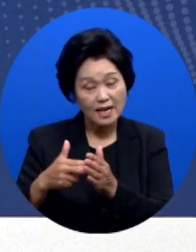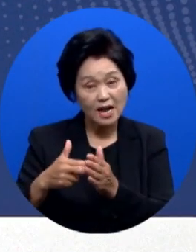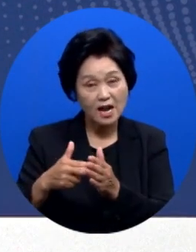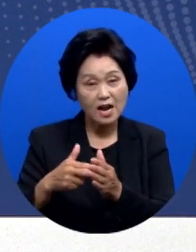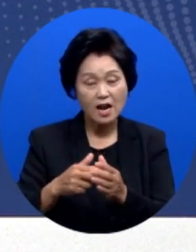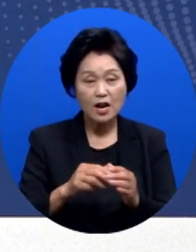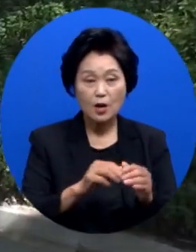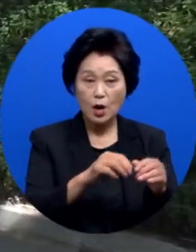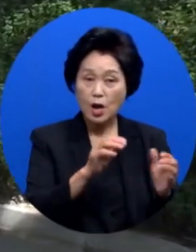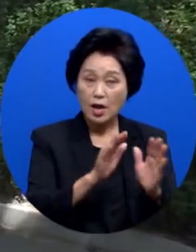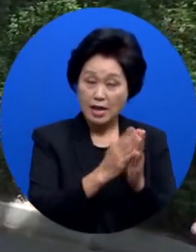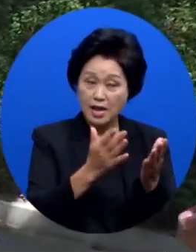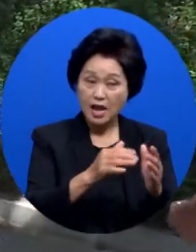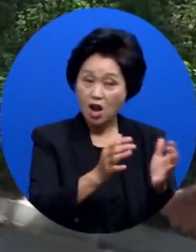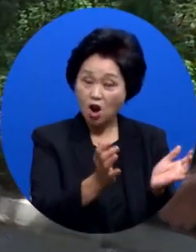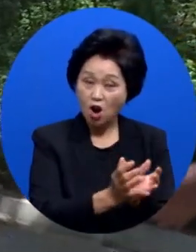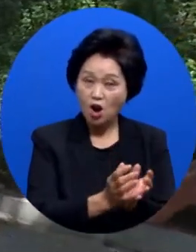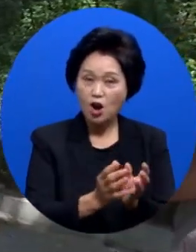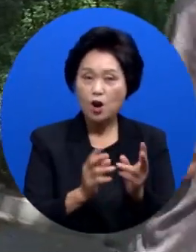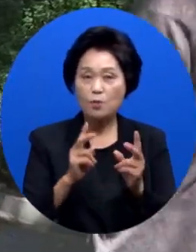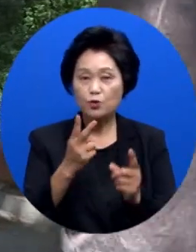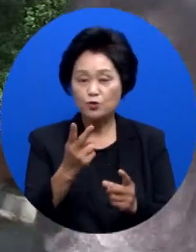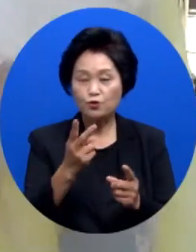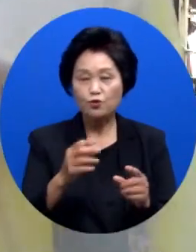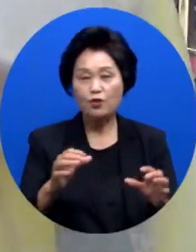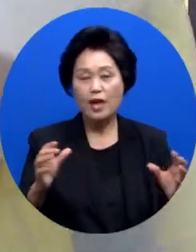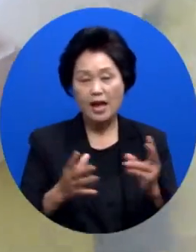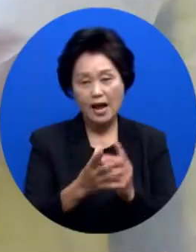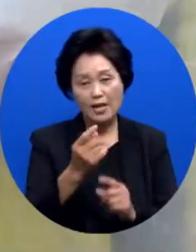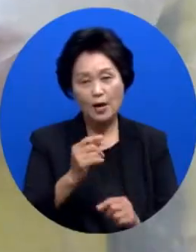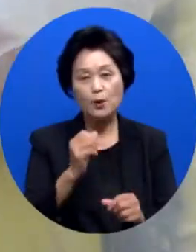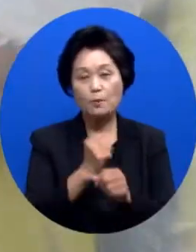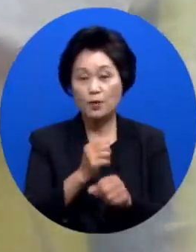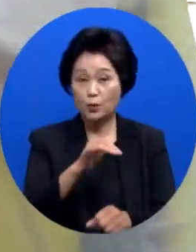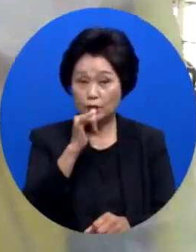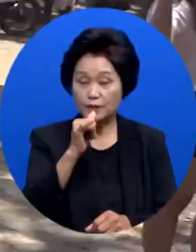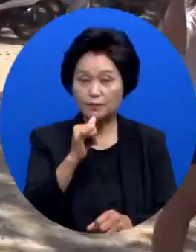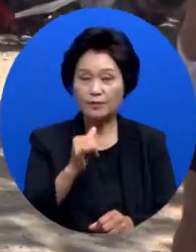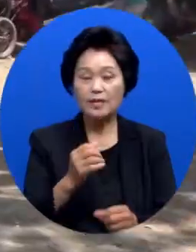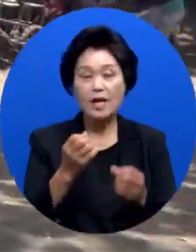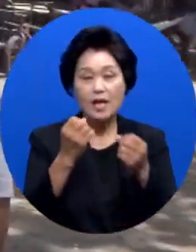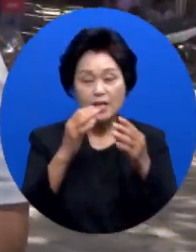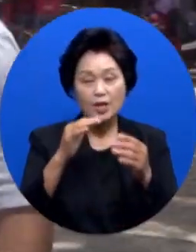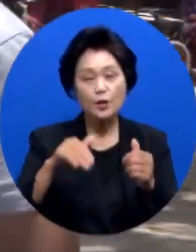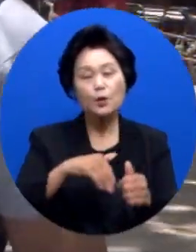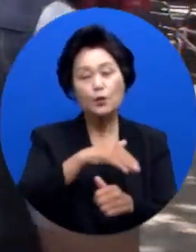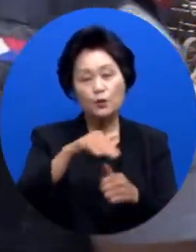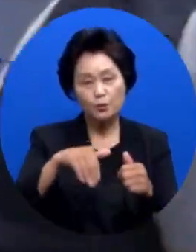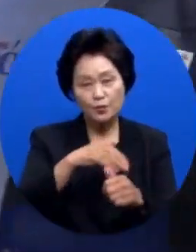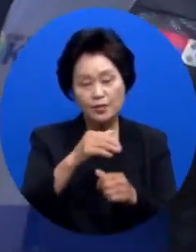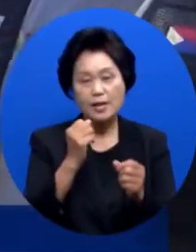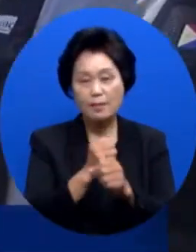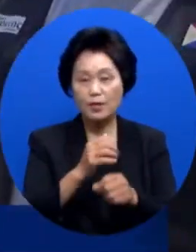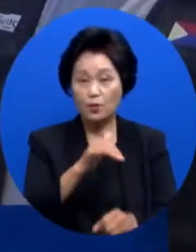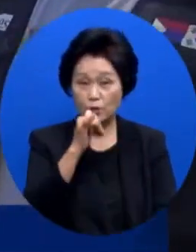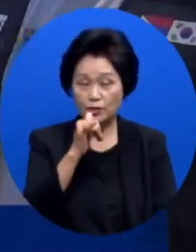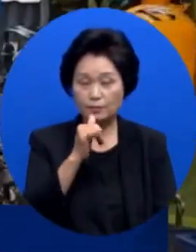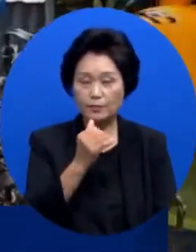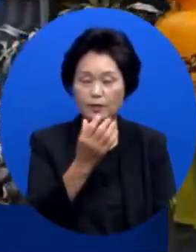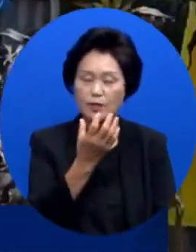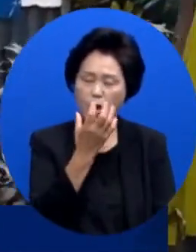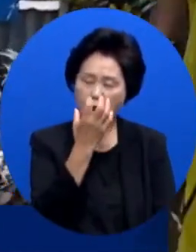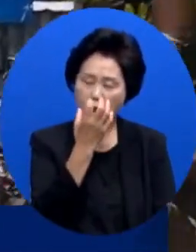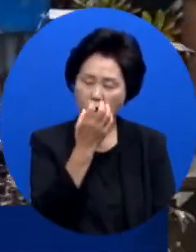계획입니다 고로 나로 어려운 선교 게 새 바람을 일으키겠다는 타 봅니다 우울증도 있을 수가